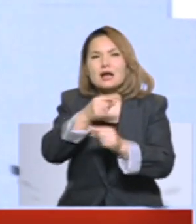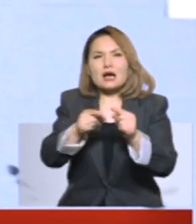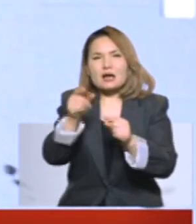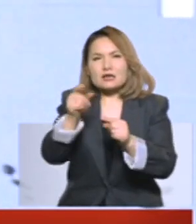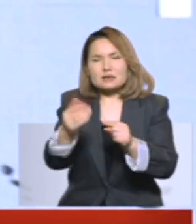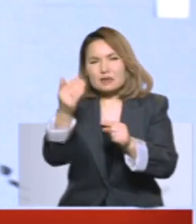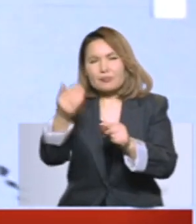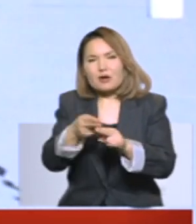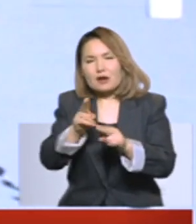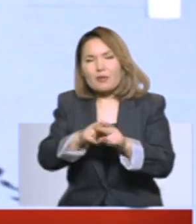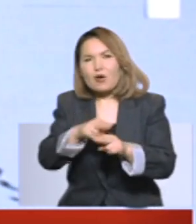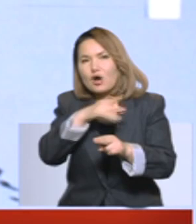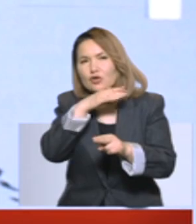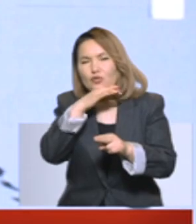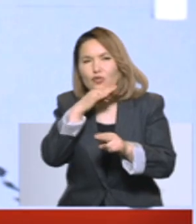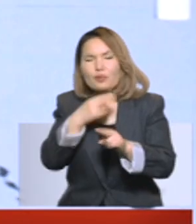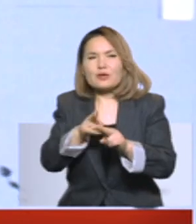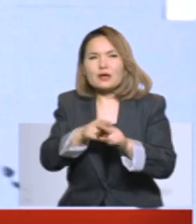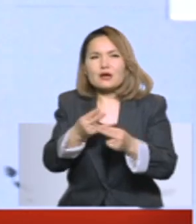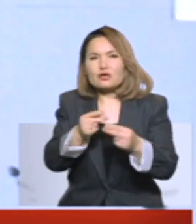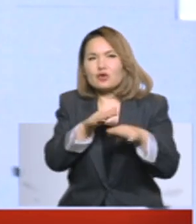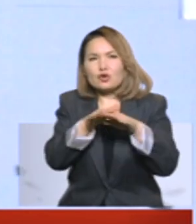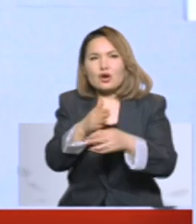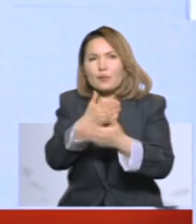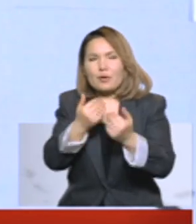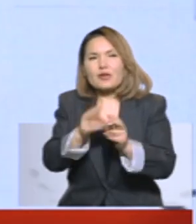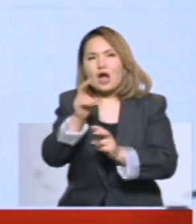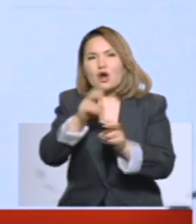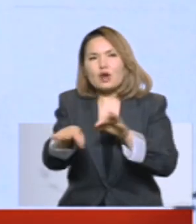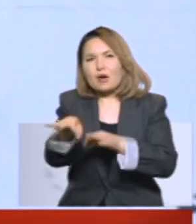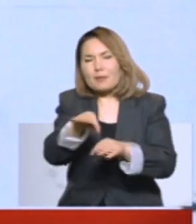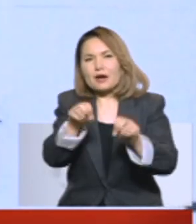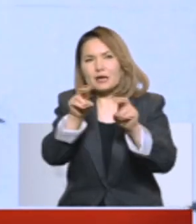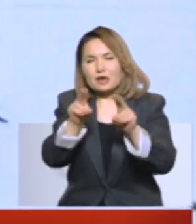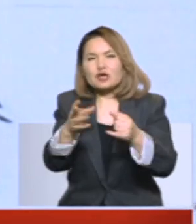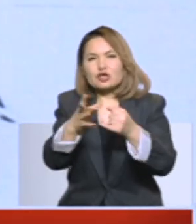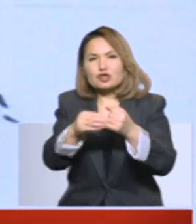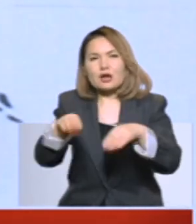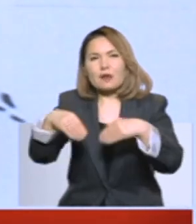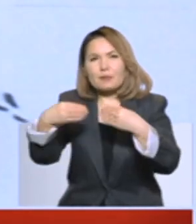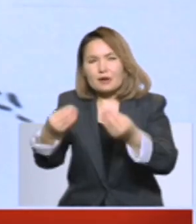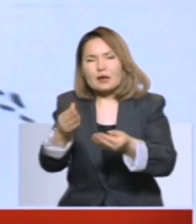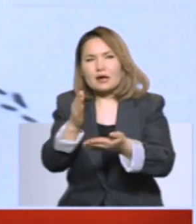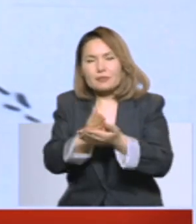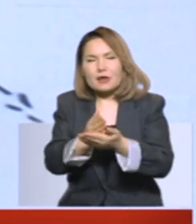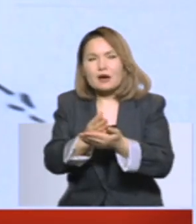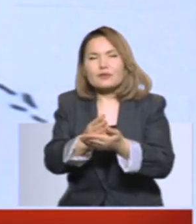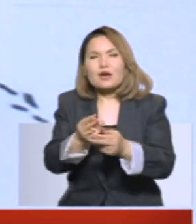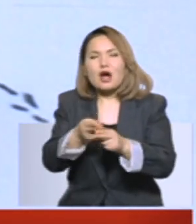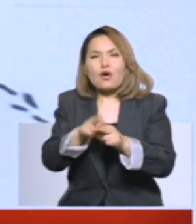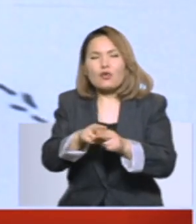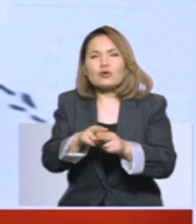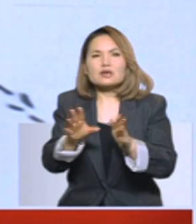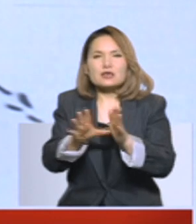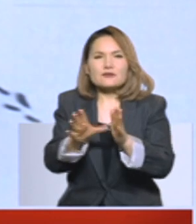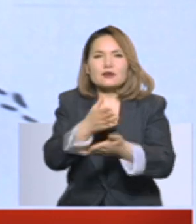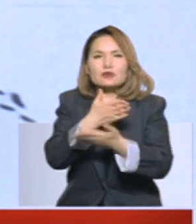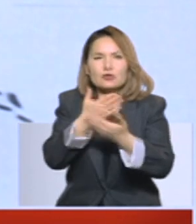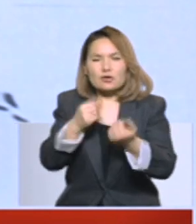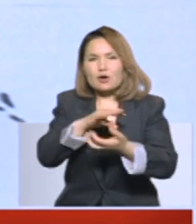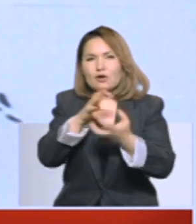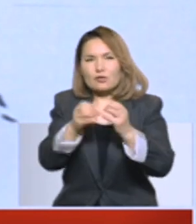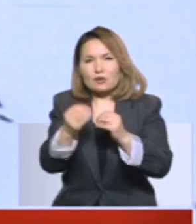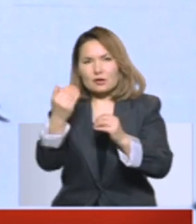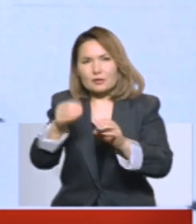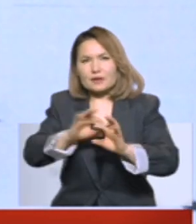жасалмай отырғаны себеп дейді. Өйткені өңірде өндірістік жобаларға арнай жер берілгенмен инфрақұрылым игілігі мүлде жоқ. Данияр